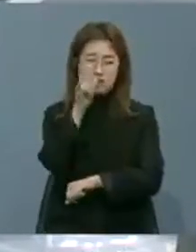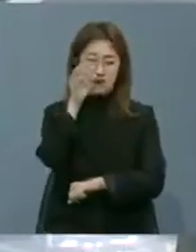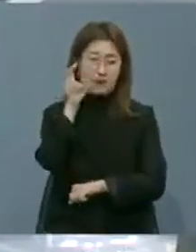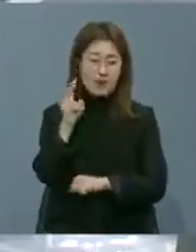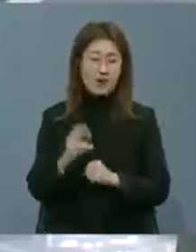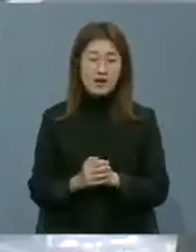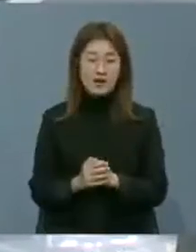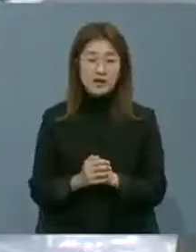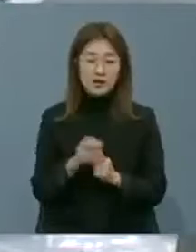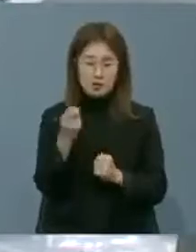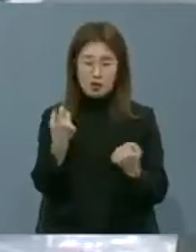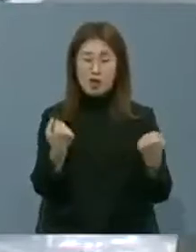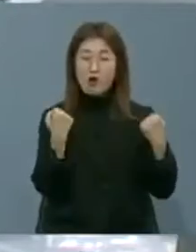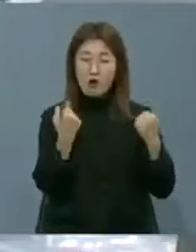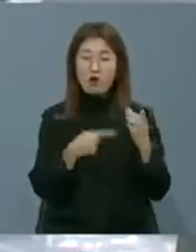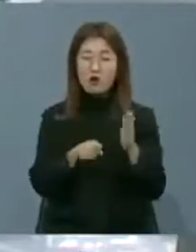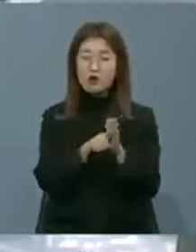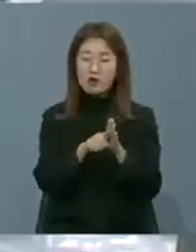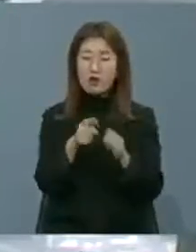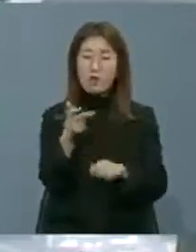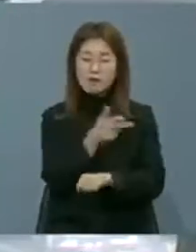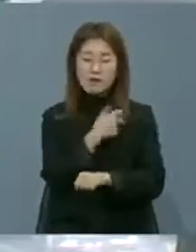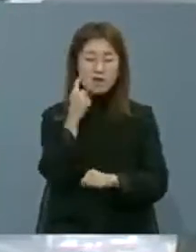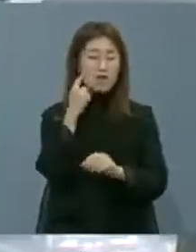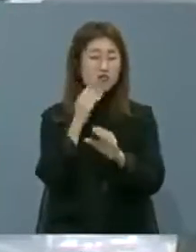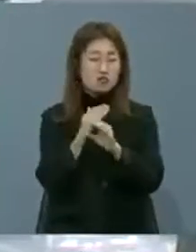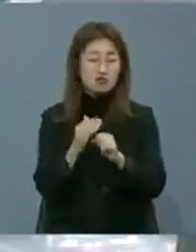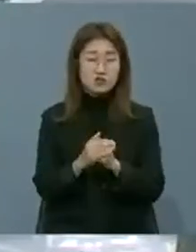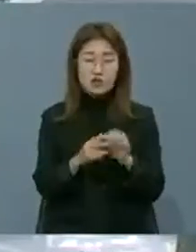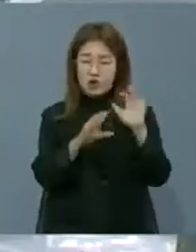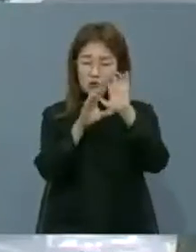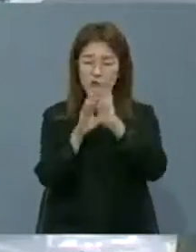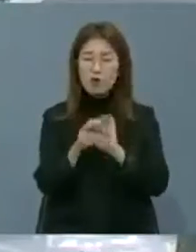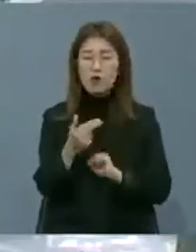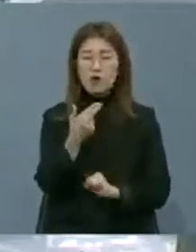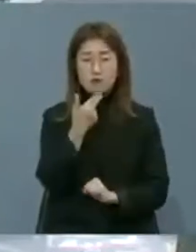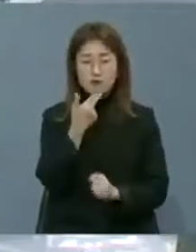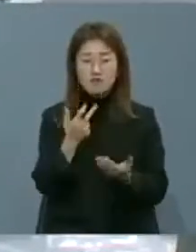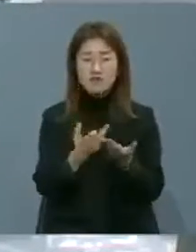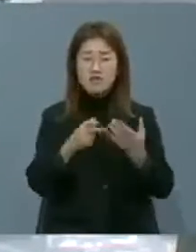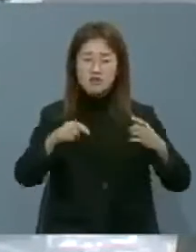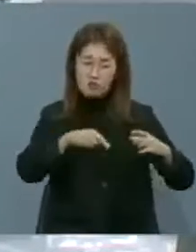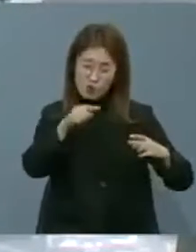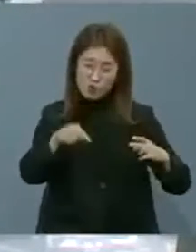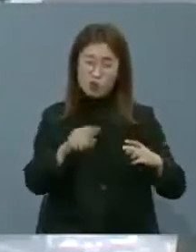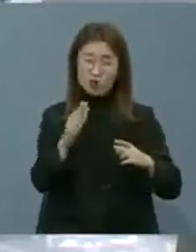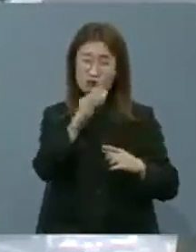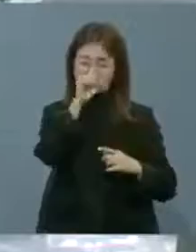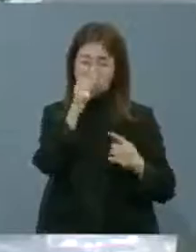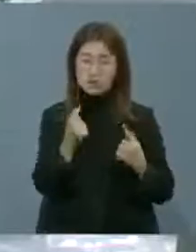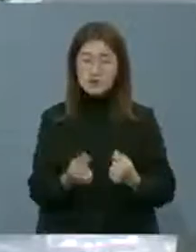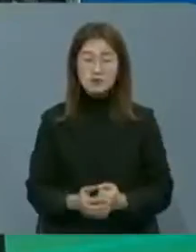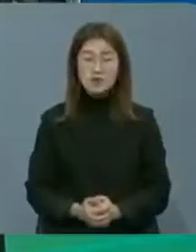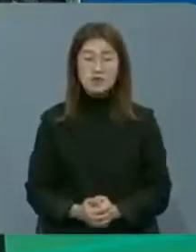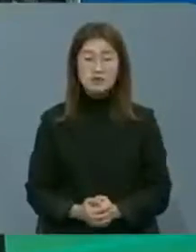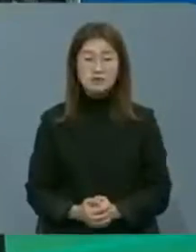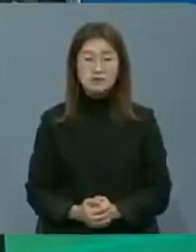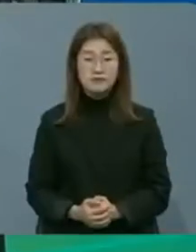그리고 건강을 위해서 맞을 생각을 하고 있었어요 코로나도 없느 제주도가 이삐 었으면 좋겠습니다